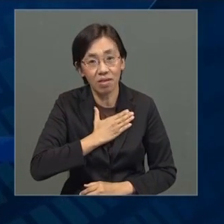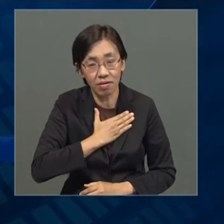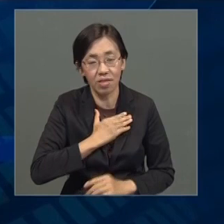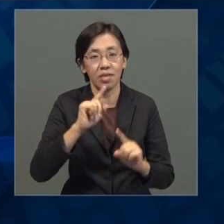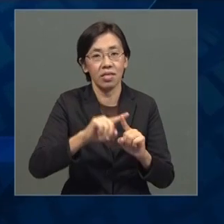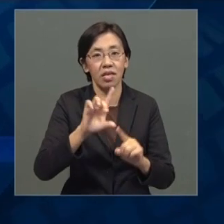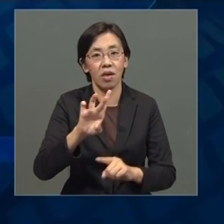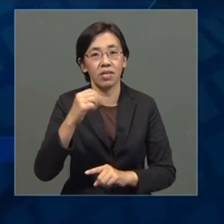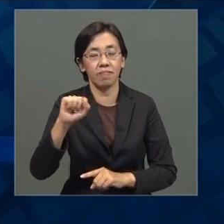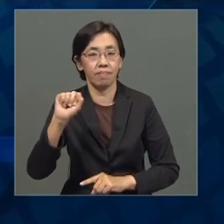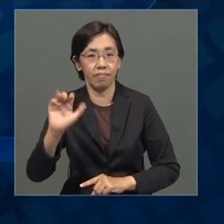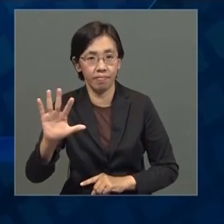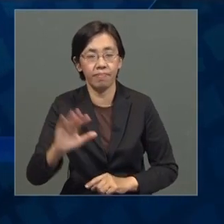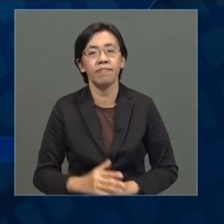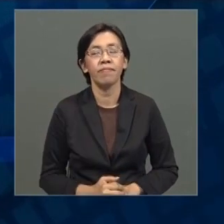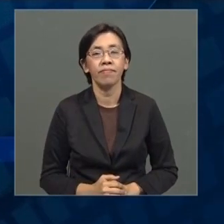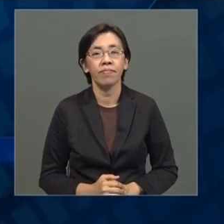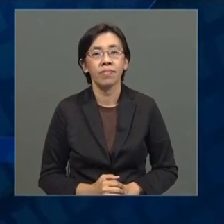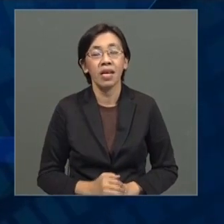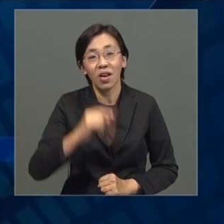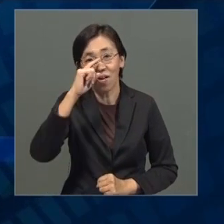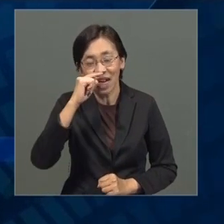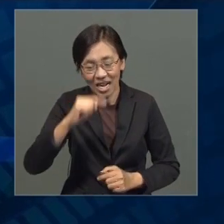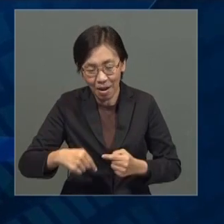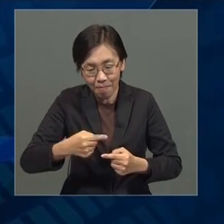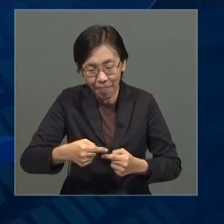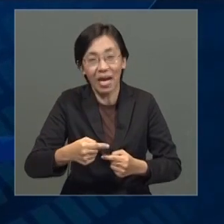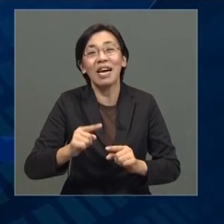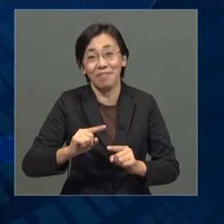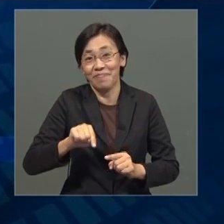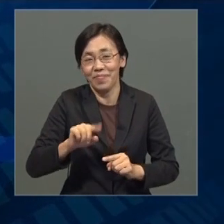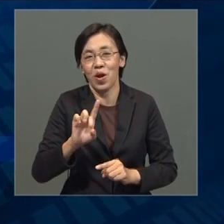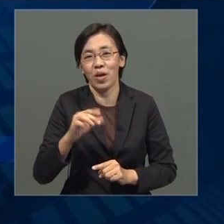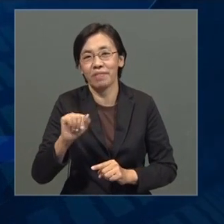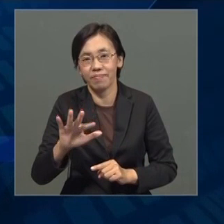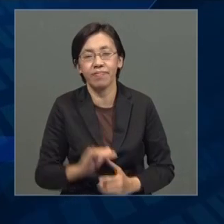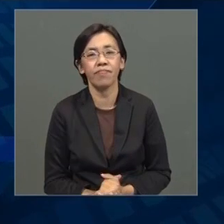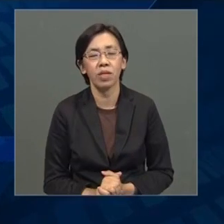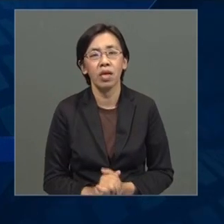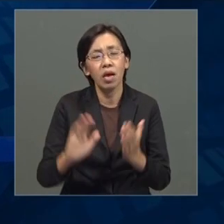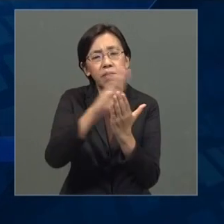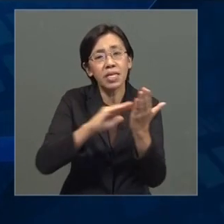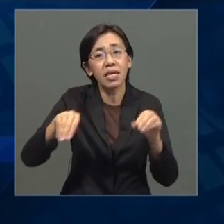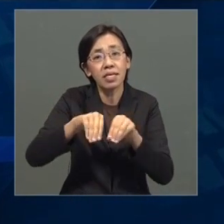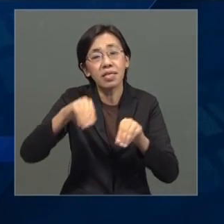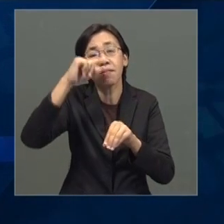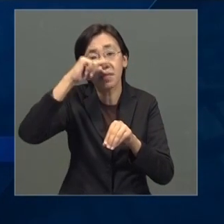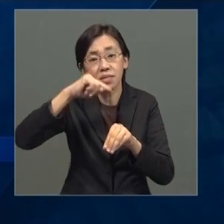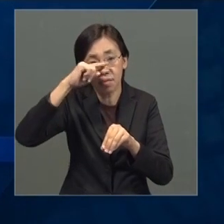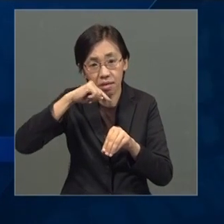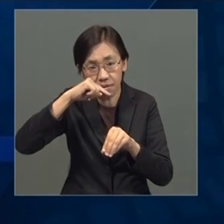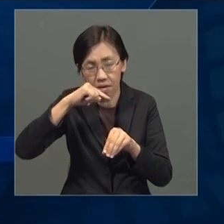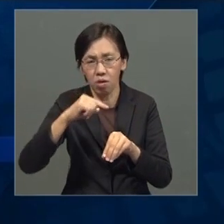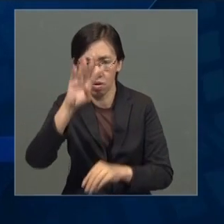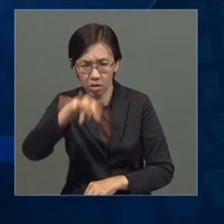ที่115นะคะก็กระเถิบขึ้นมา1นะคะในส่วนของประเทศเพื่อนบ้านเราก็หลายประเทศเรายังติ